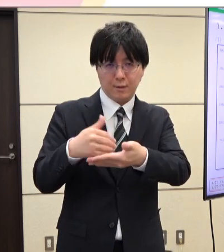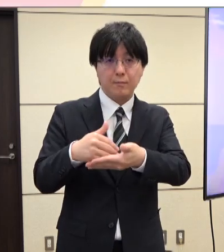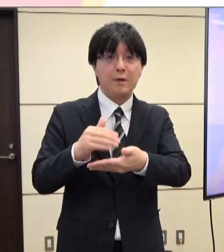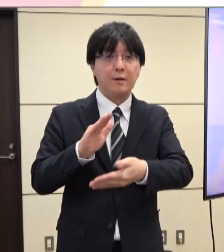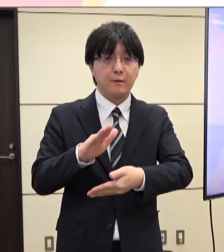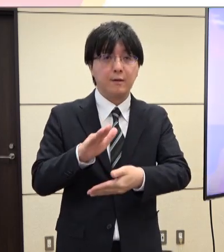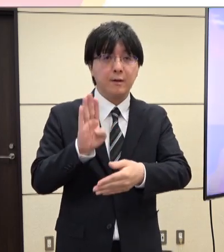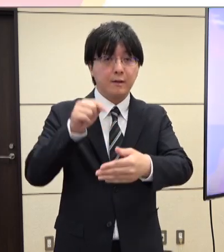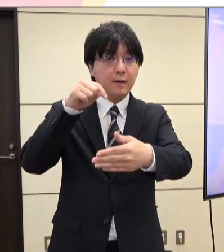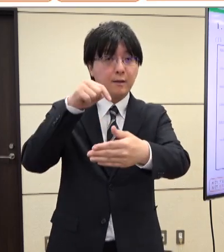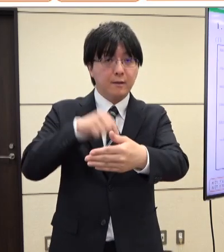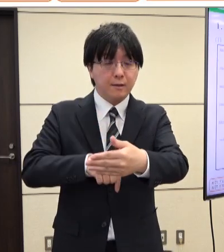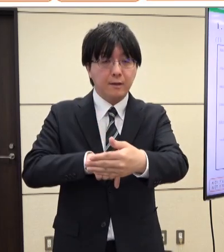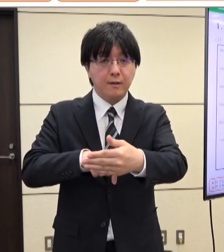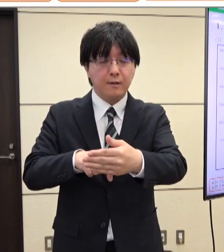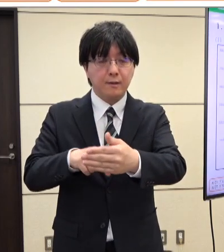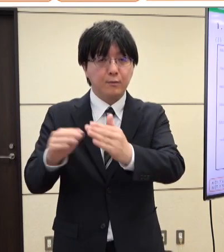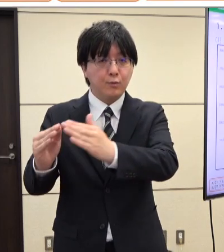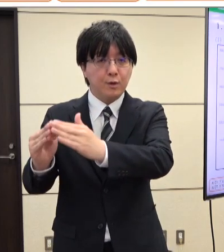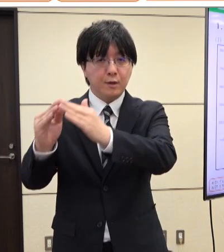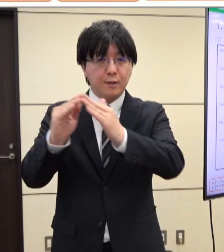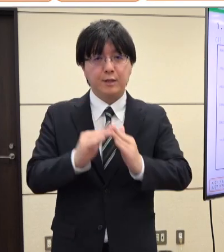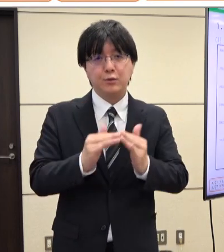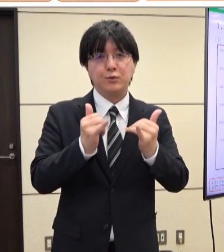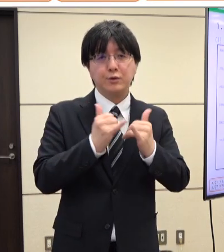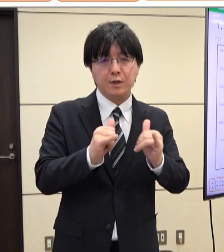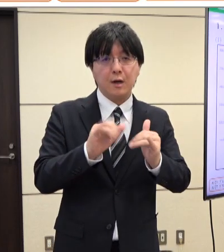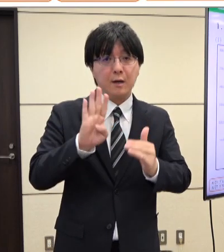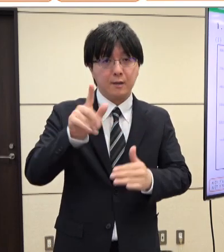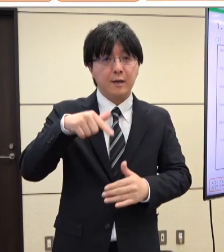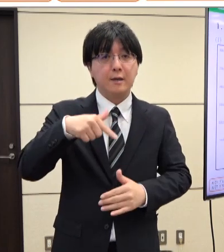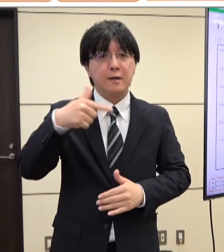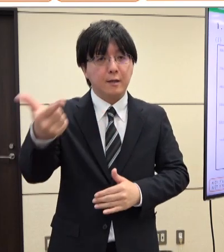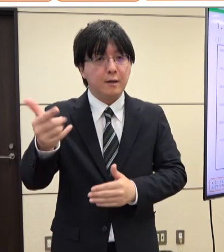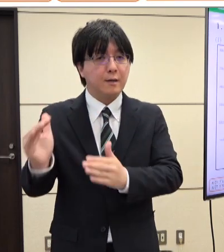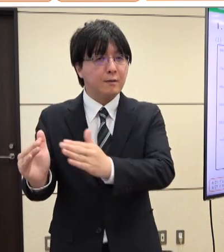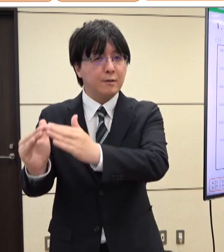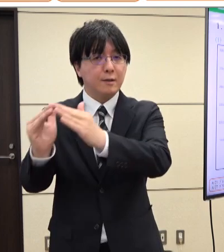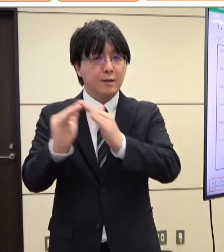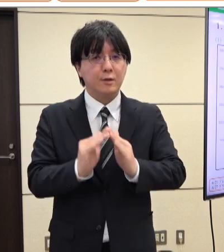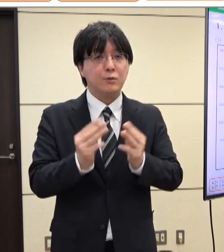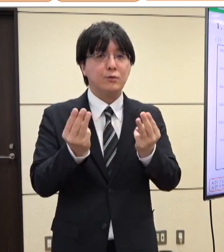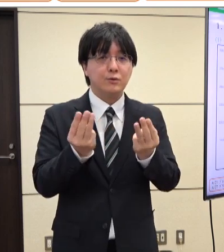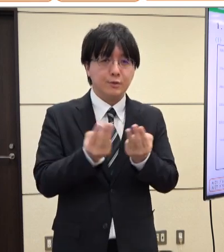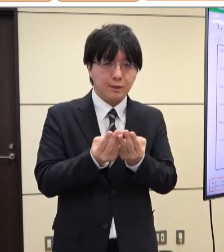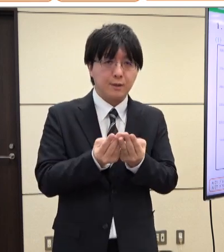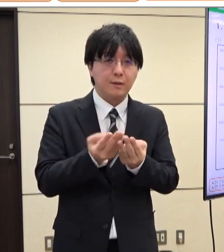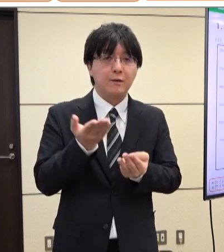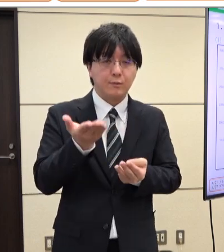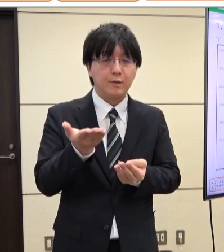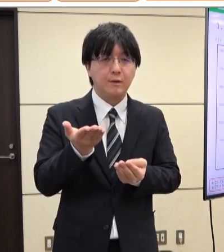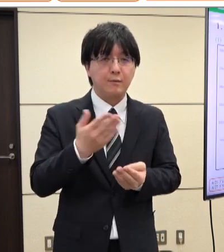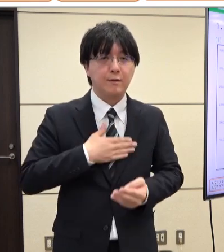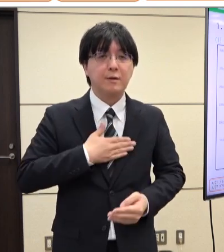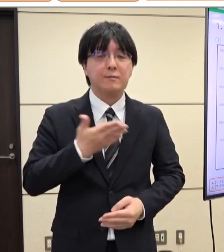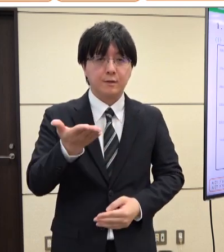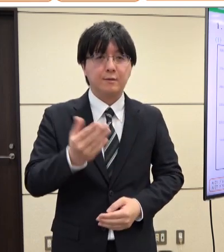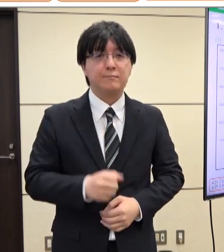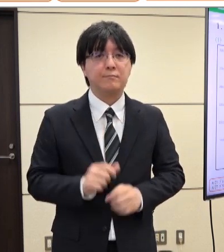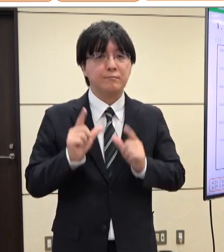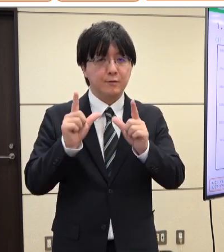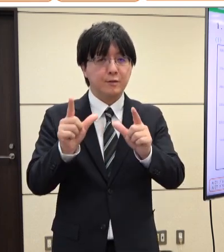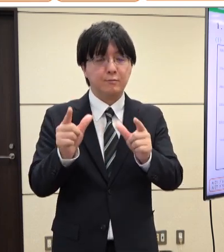内からの移住者なのか県外からの移住者なのかとか、そういったことは分かるんでしょうか。 一応これ両方